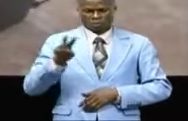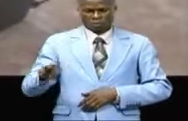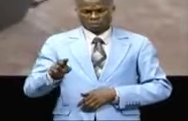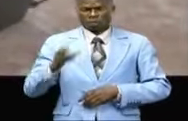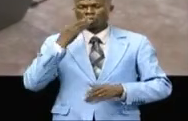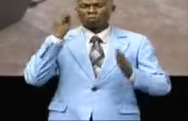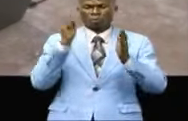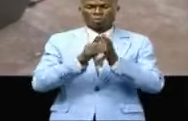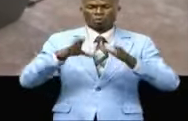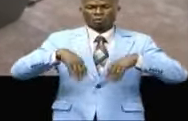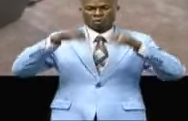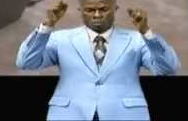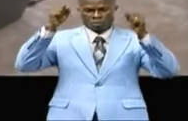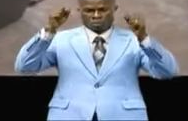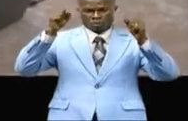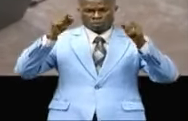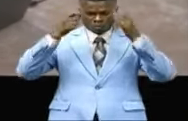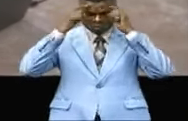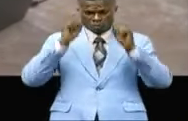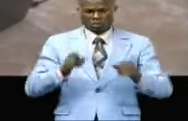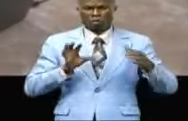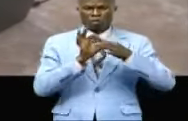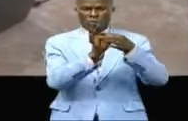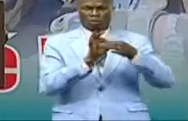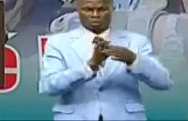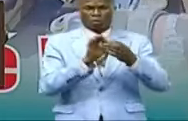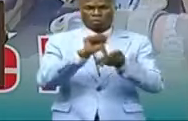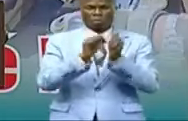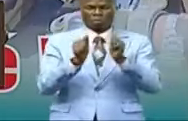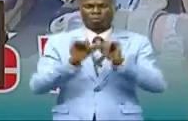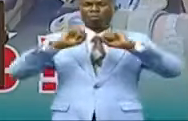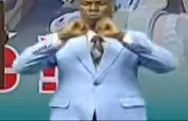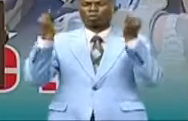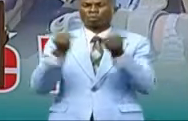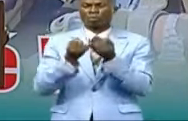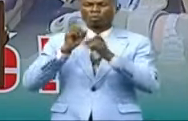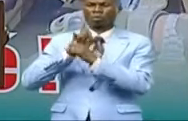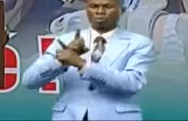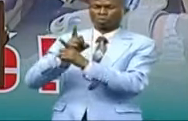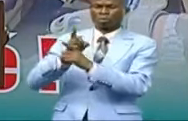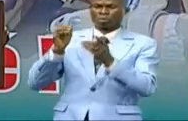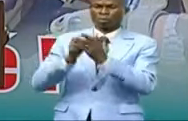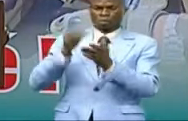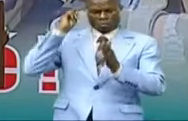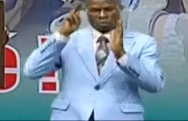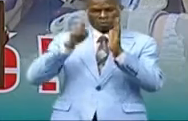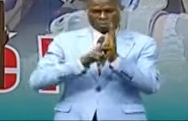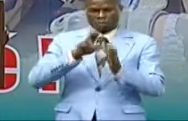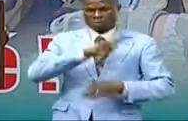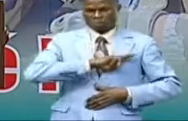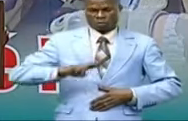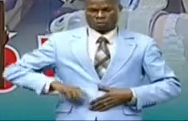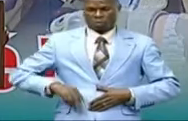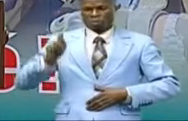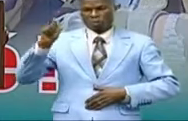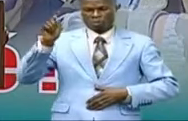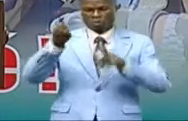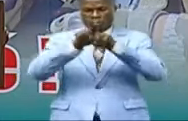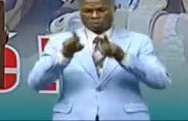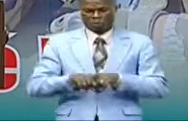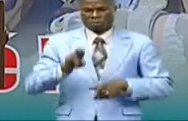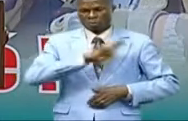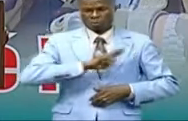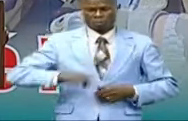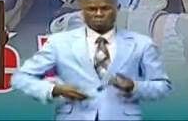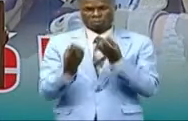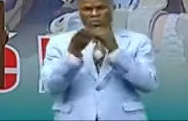d'ordonnance d'approbation de l'accord de coopération dans les domaines de l'industrie des défenses entre le gouvernement de la République de Turquie et le gouvernement de la